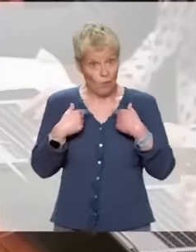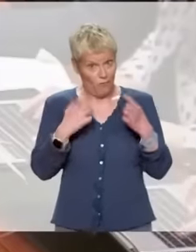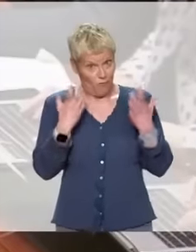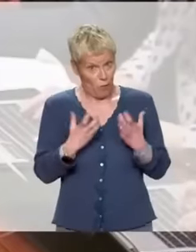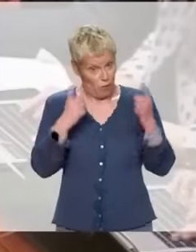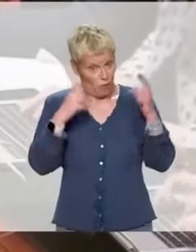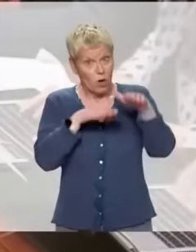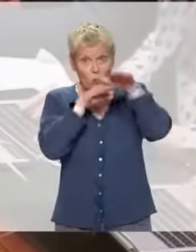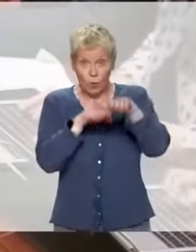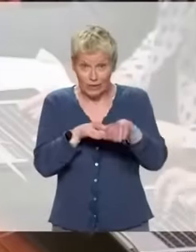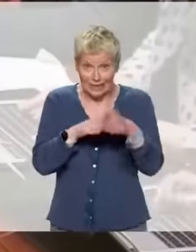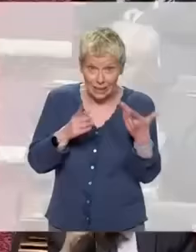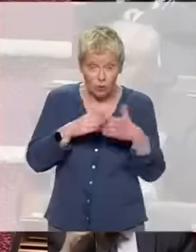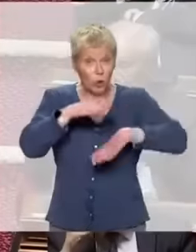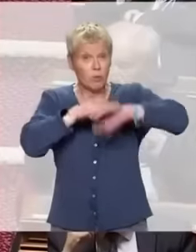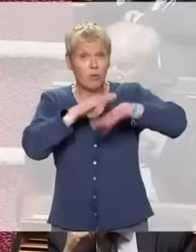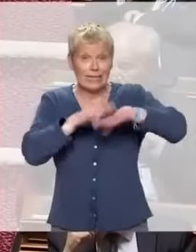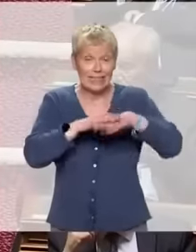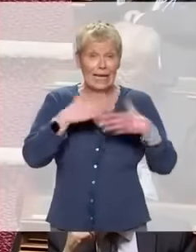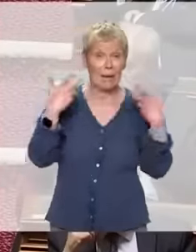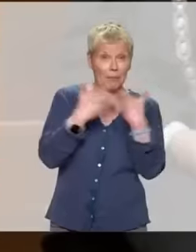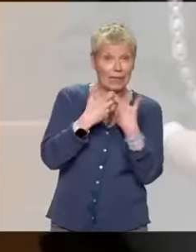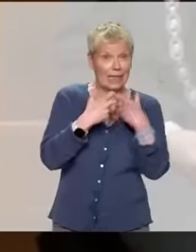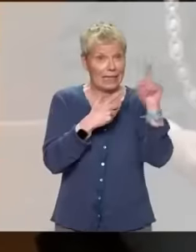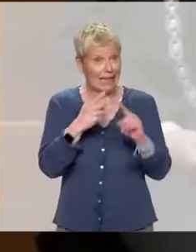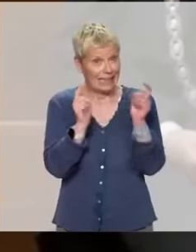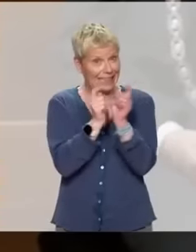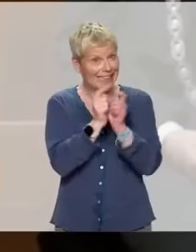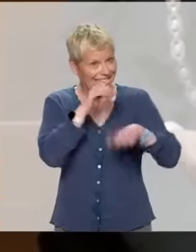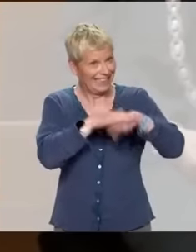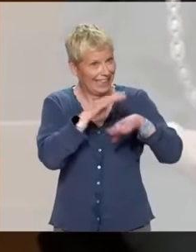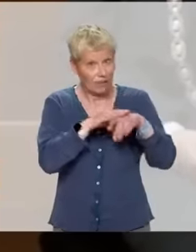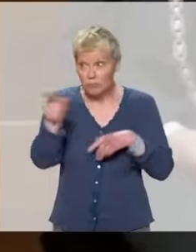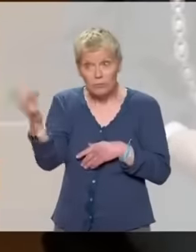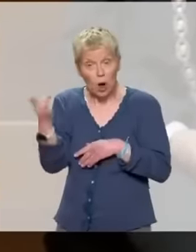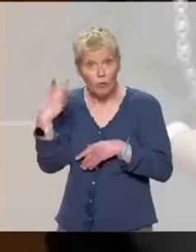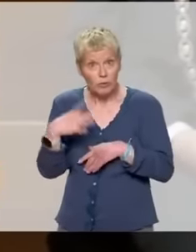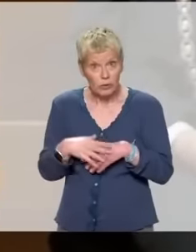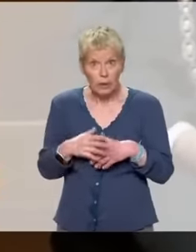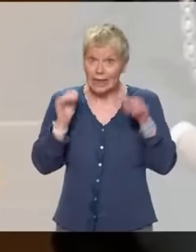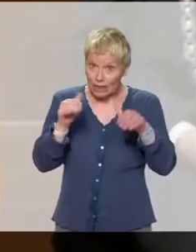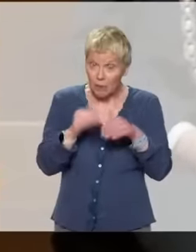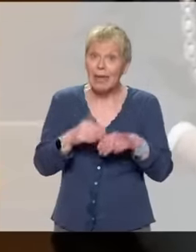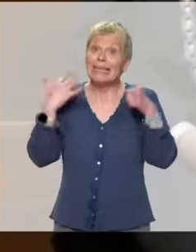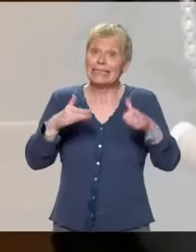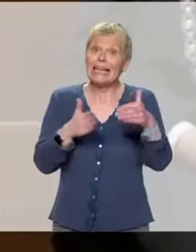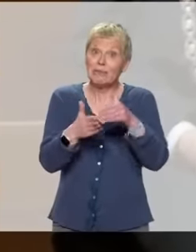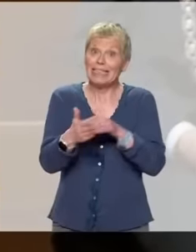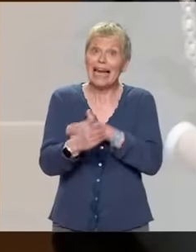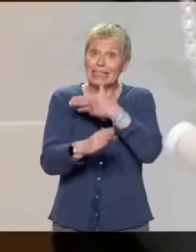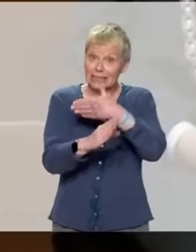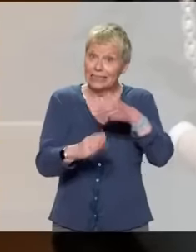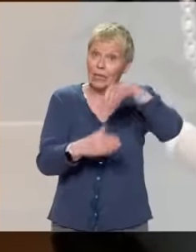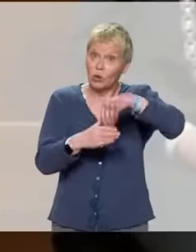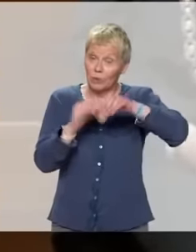réduisions la protection sur le bouclier tarifaire sur le gaz et sur l'électricité qui représente pourtant 16 milliards d'euros d'économies en 2024. Ils n'ont de